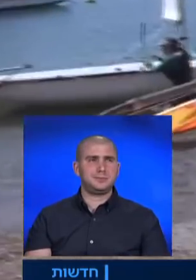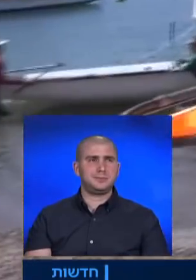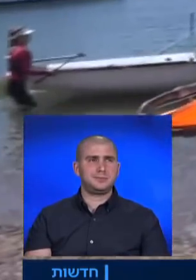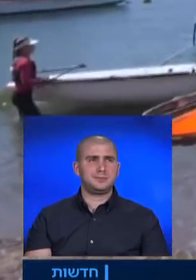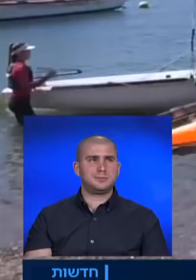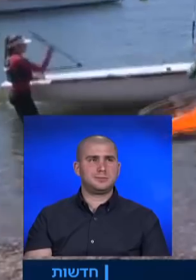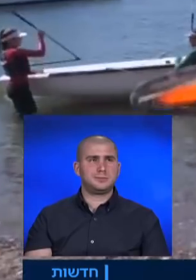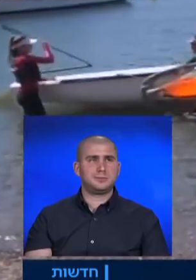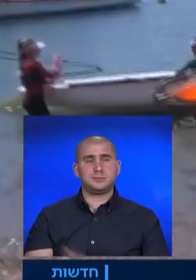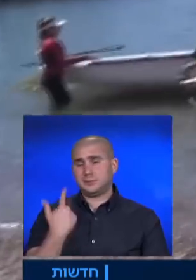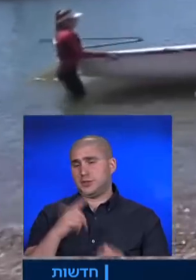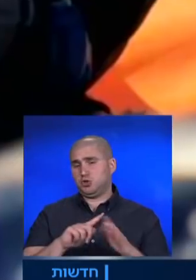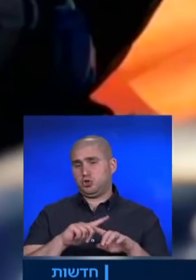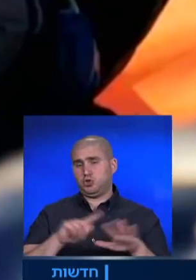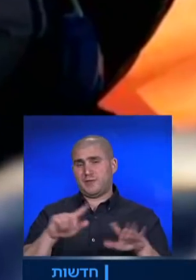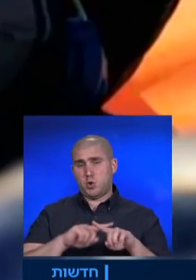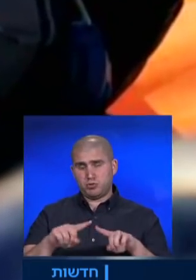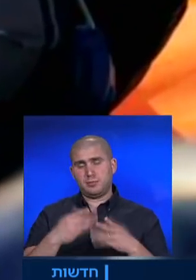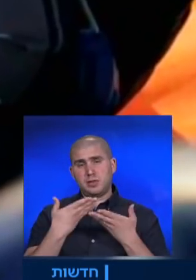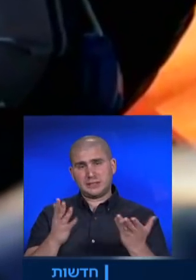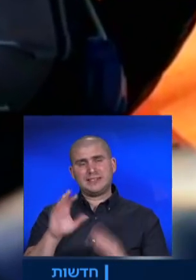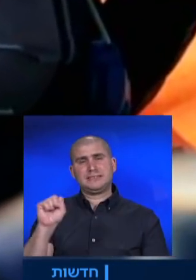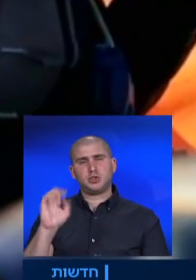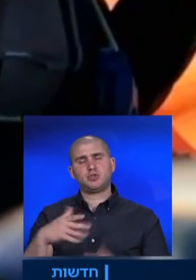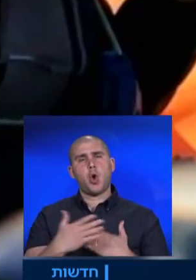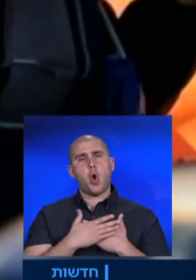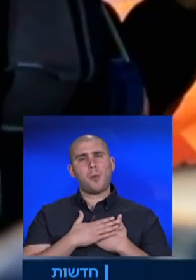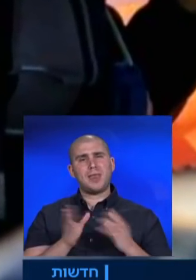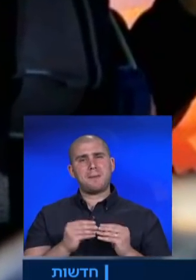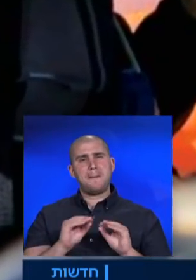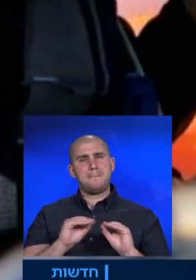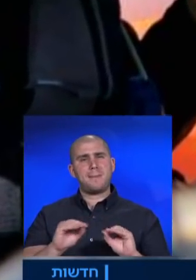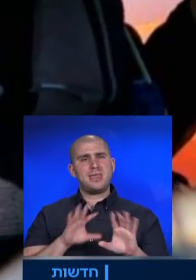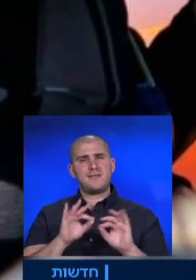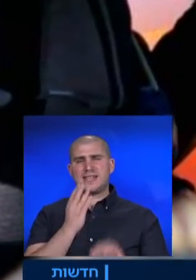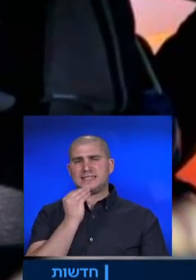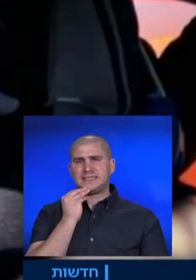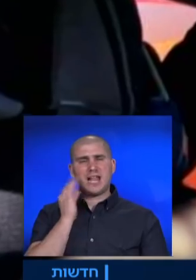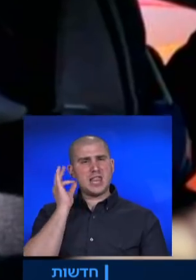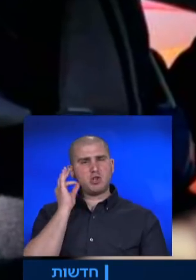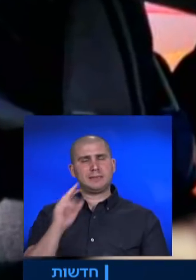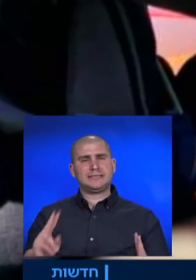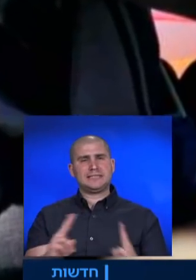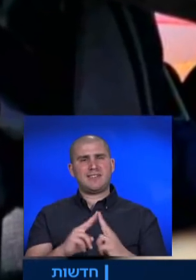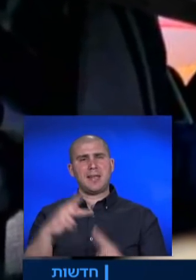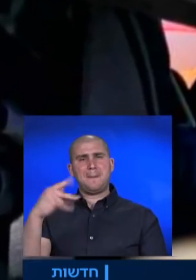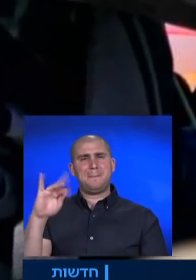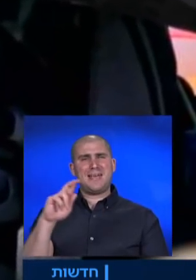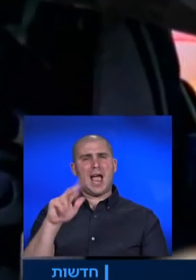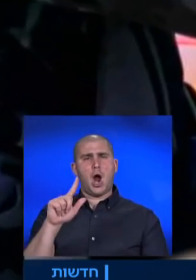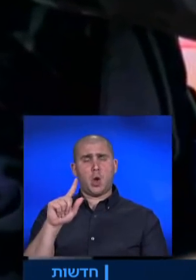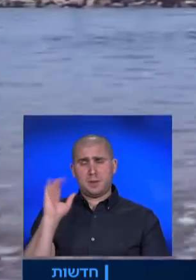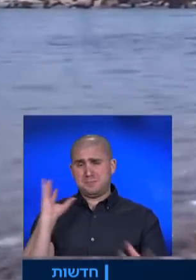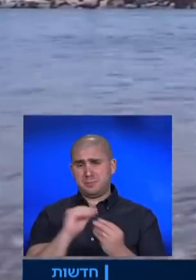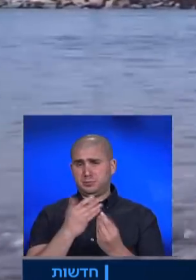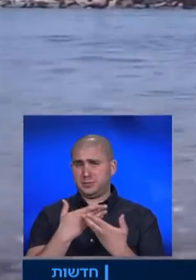7 חודשים נחשף כי ספיצ'קוב מנהלת רומן עם מאמן נבחרת ישראל לנשים, הצרפתי פייר לוקה. מאז אותה חשיפה, חברותיה של